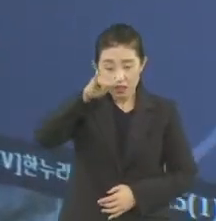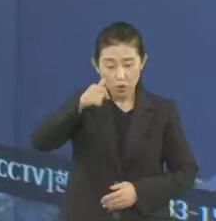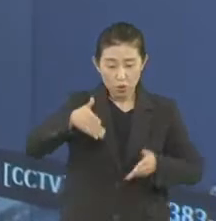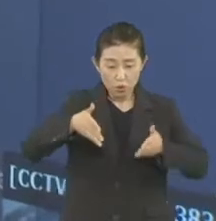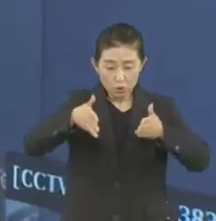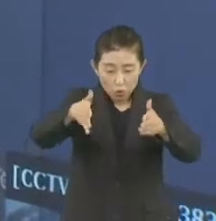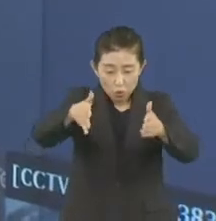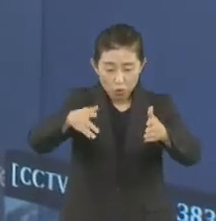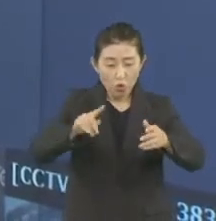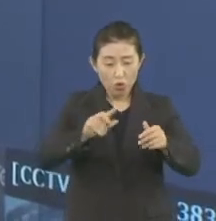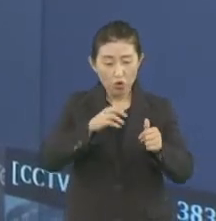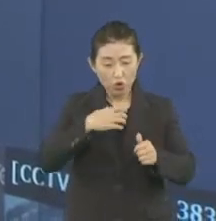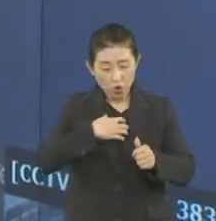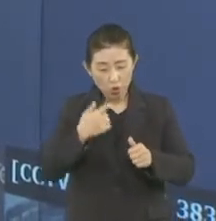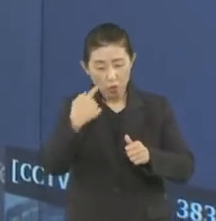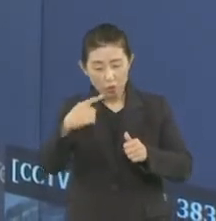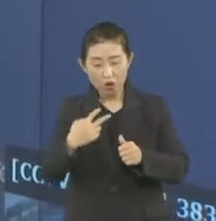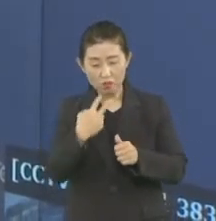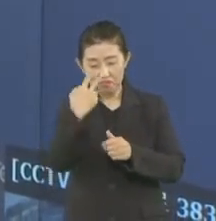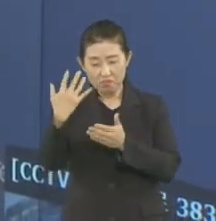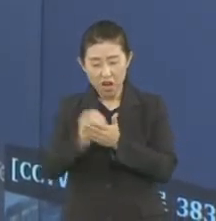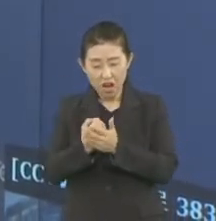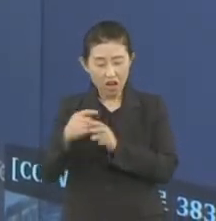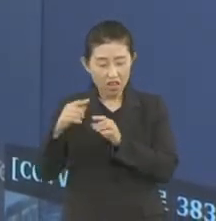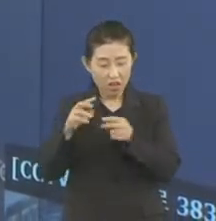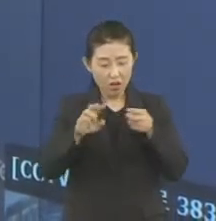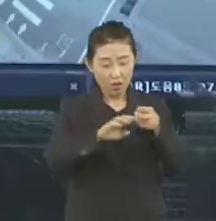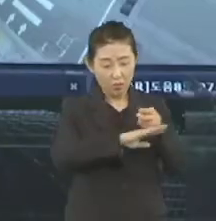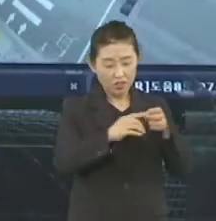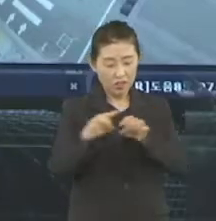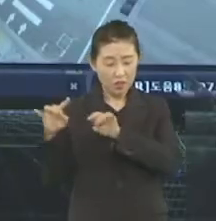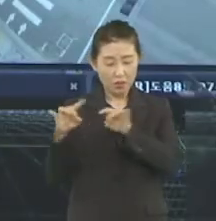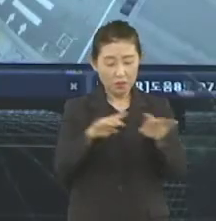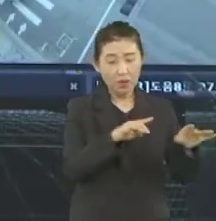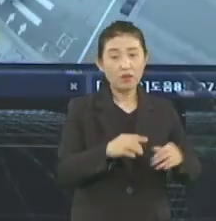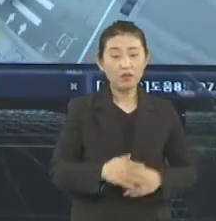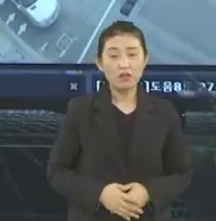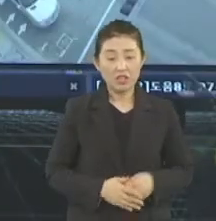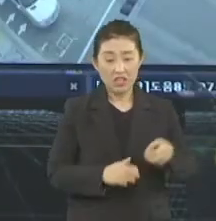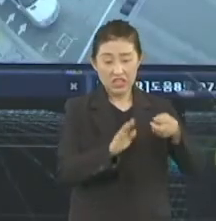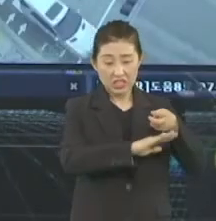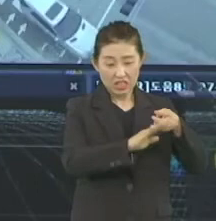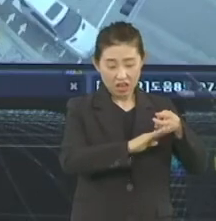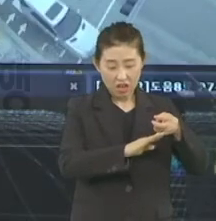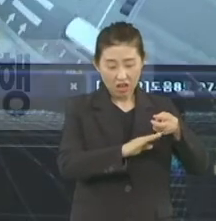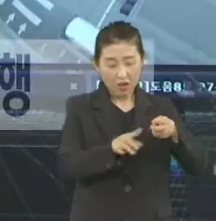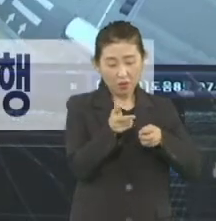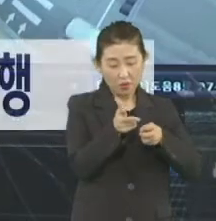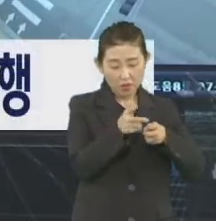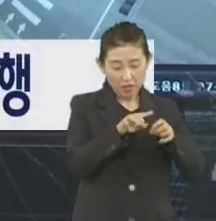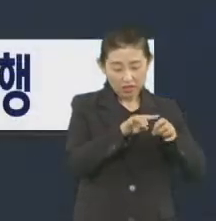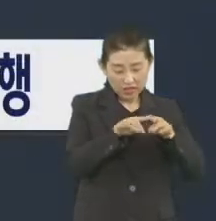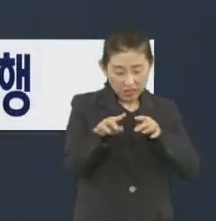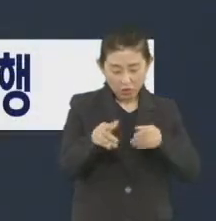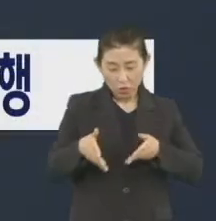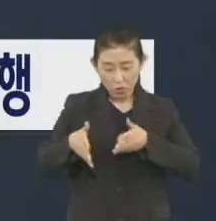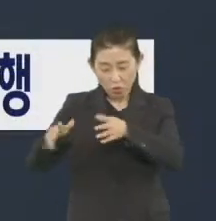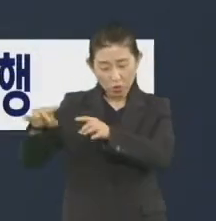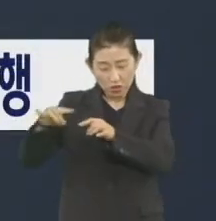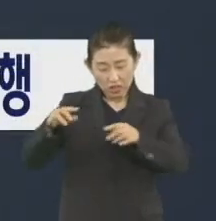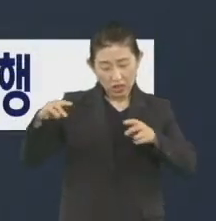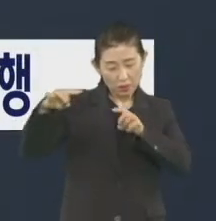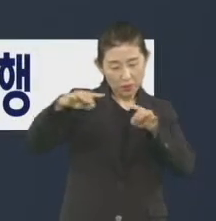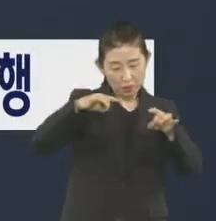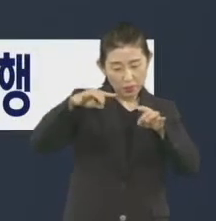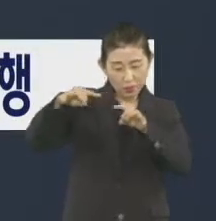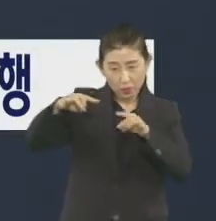도로 정보와 위급 정보 등을 실시간으로 전달하고 있습니다. 차량과 도로에 설치된 센서로 상황을 감지해